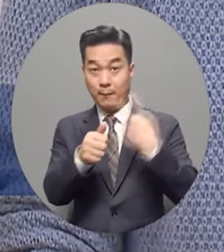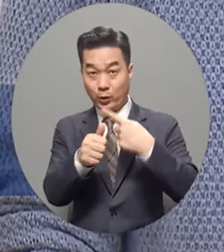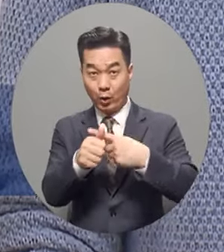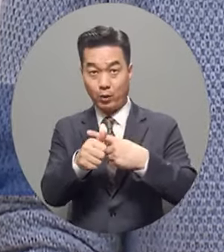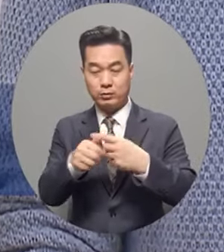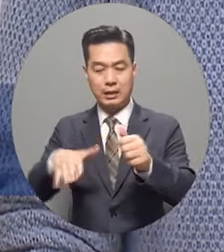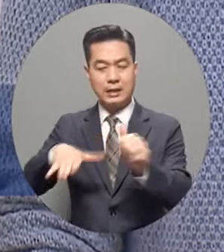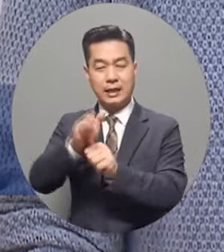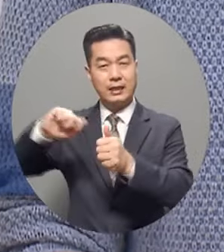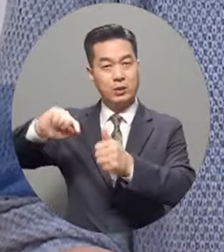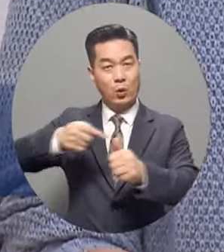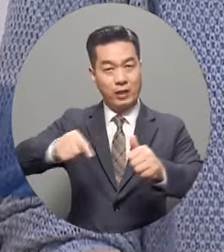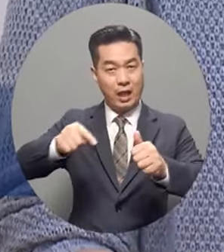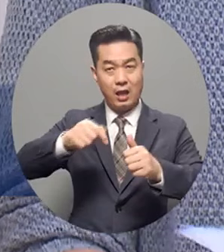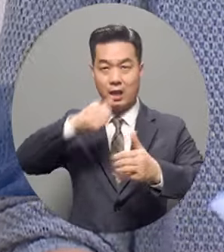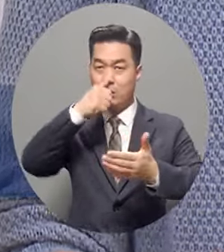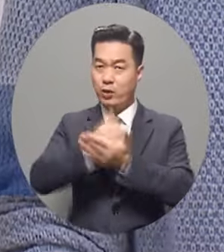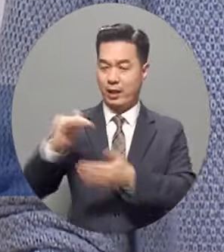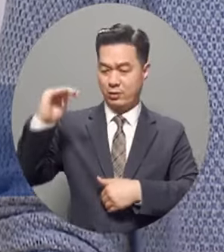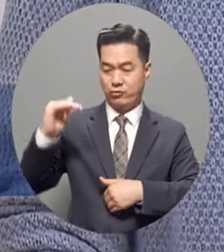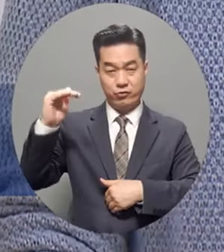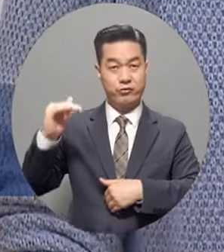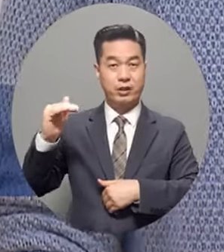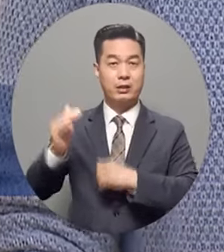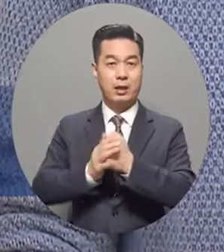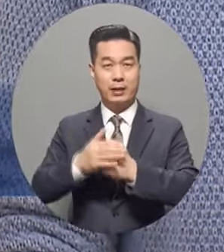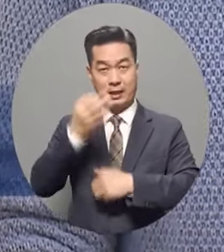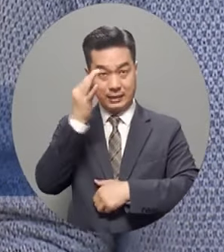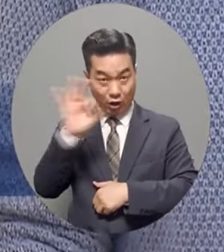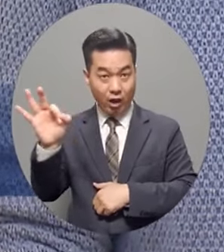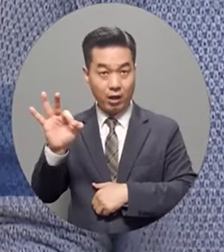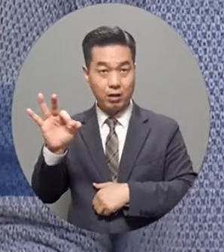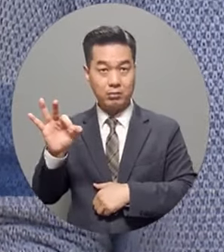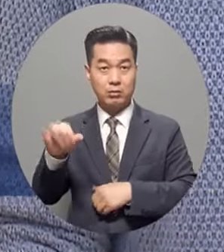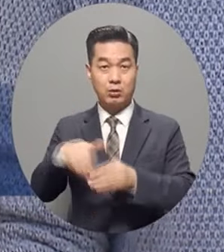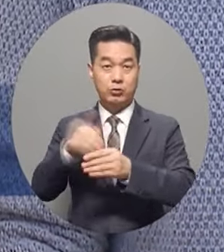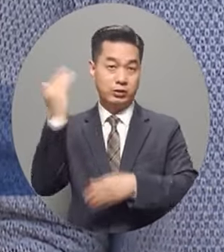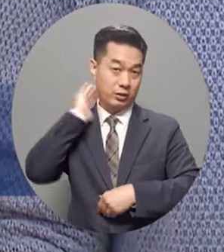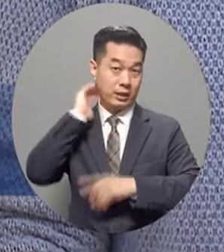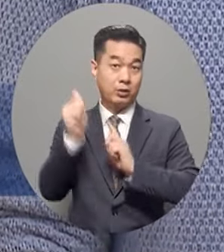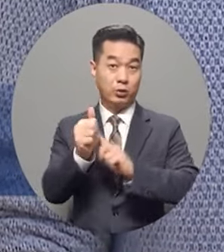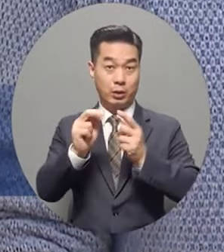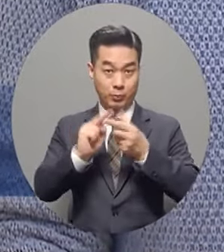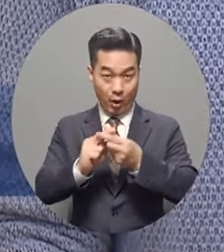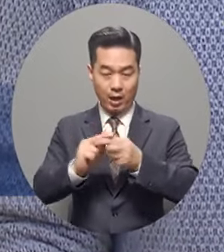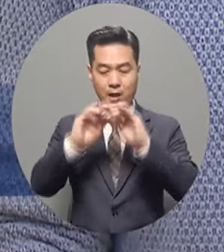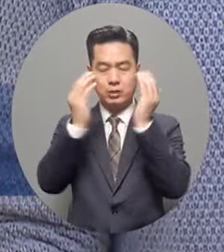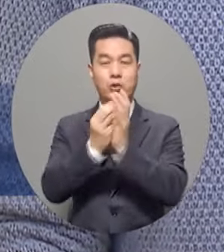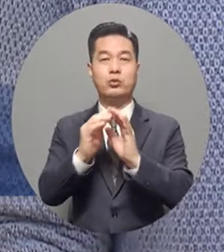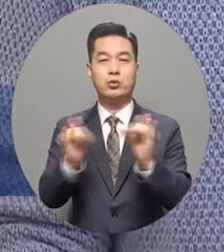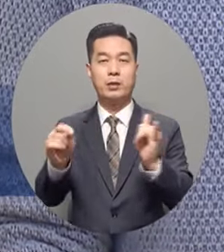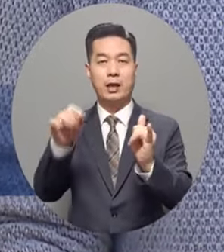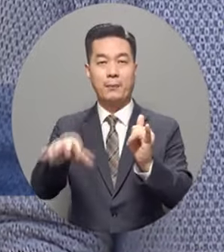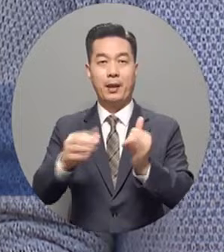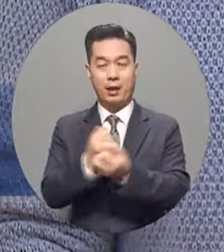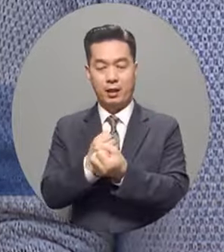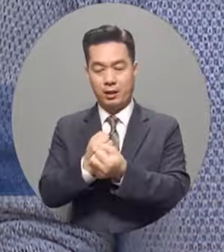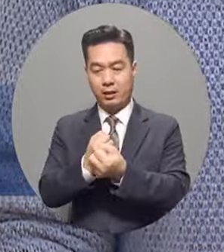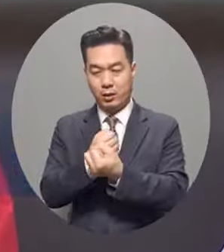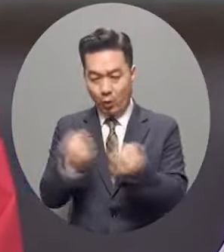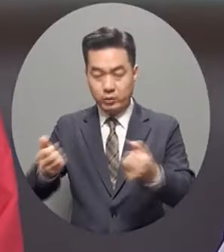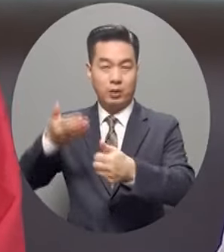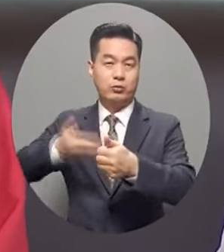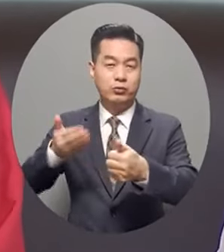수준의 발언에 대한 잘못을 깨끗이 인정하고 문 전 대통령님과 전 국민께 용서를 구해야